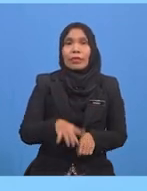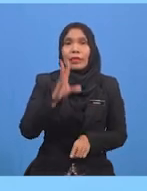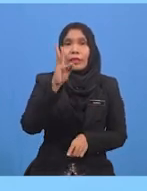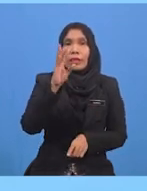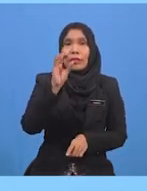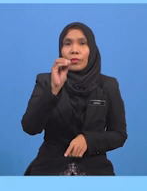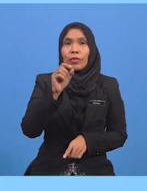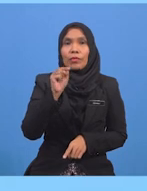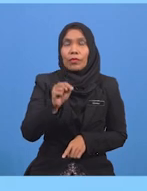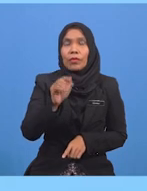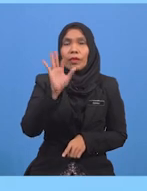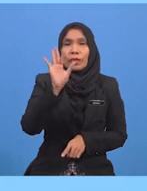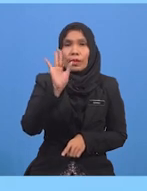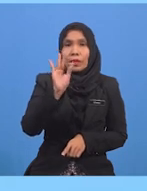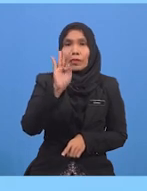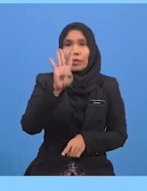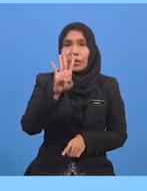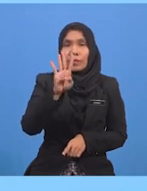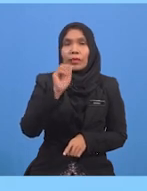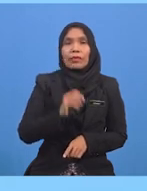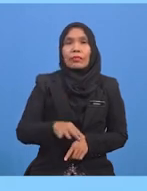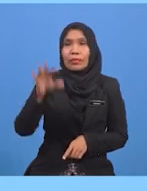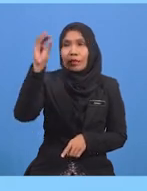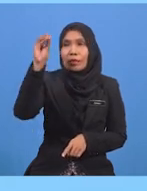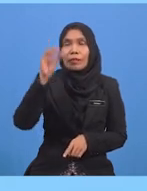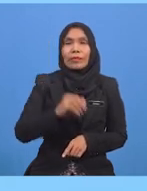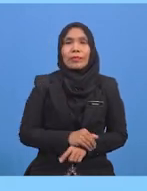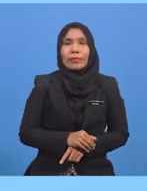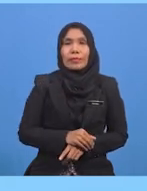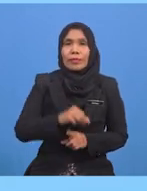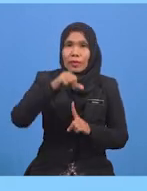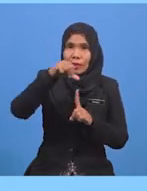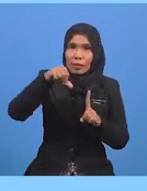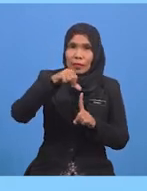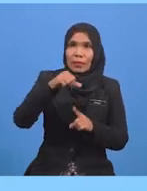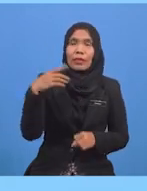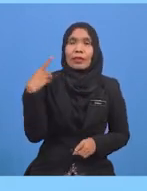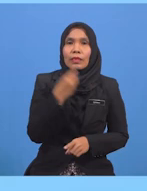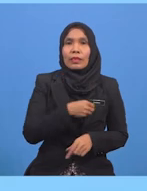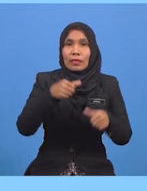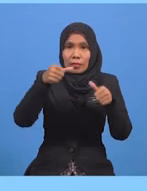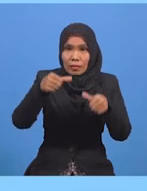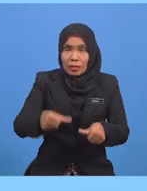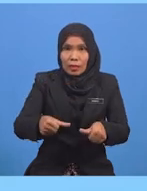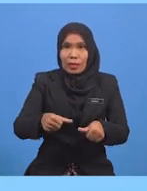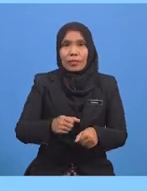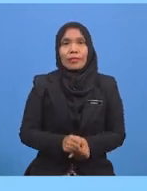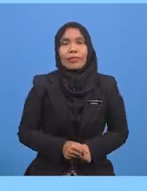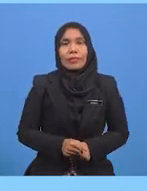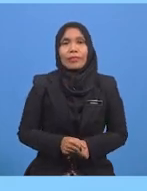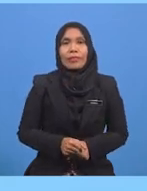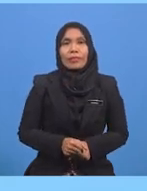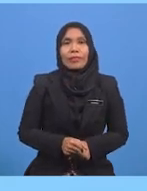60.94 darjah apabila kita menekan shift cos